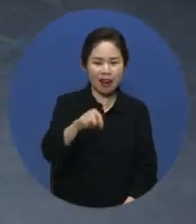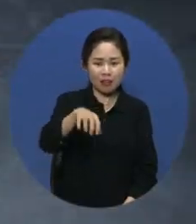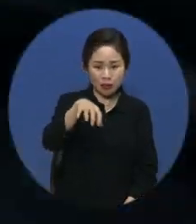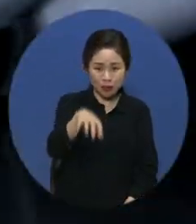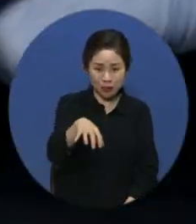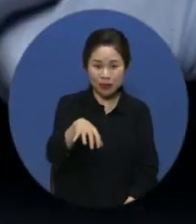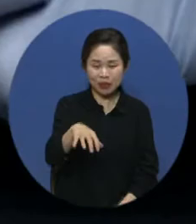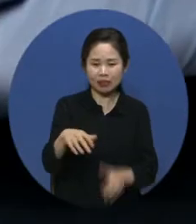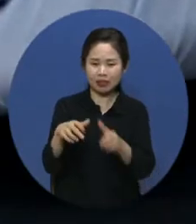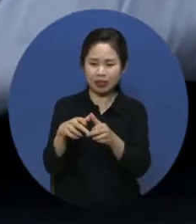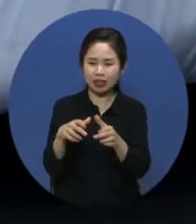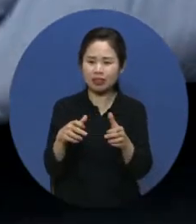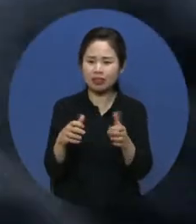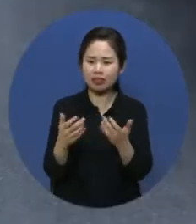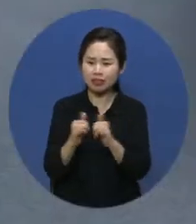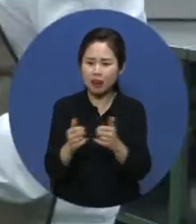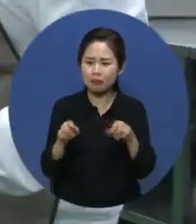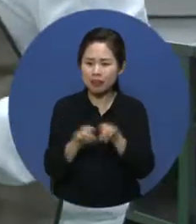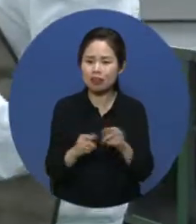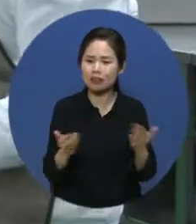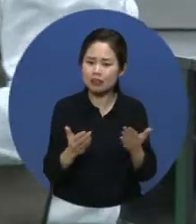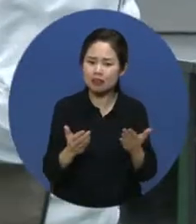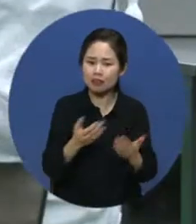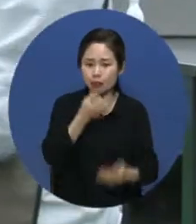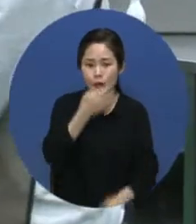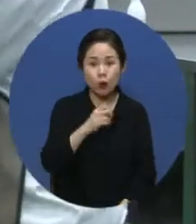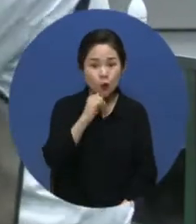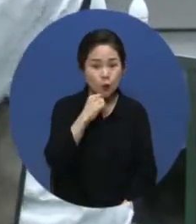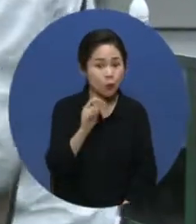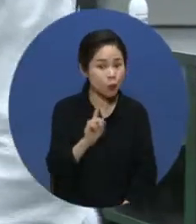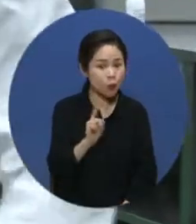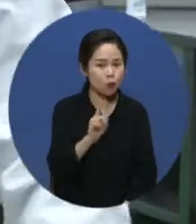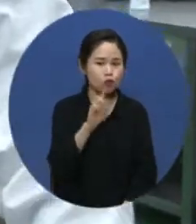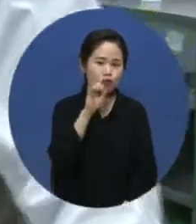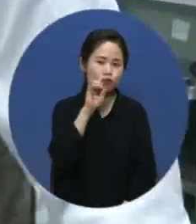특별히 힘든 점은 없었을까요?